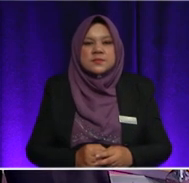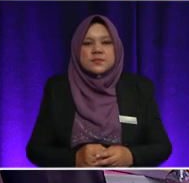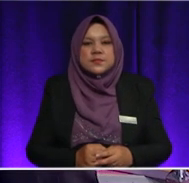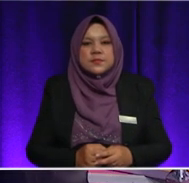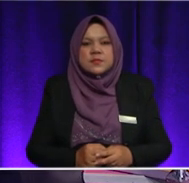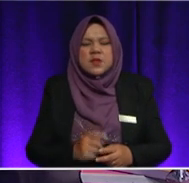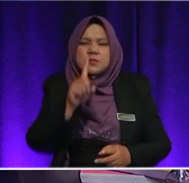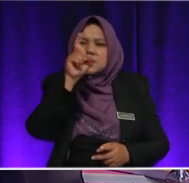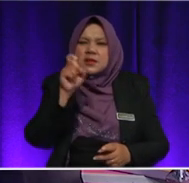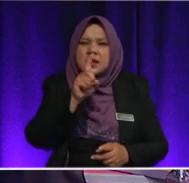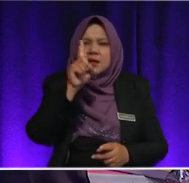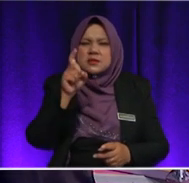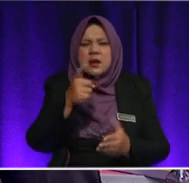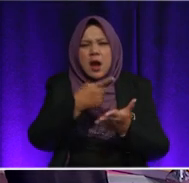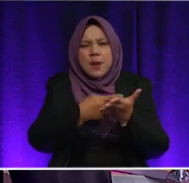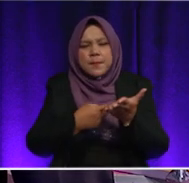tentang